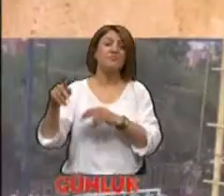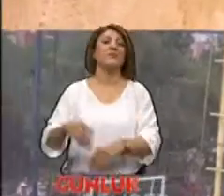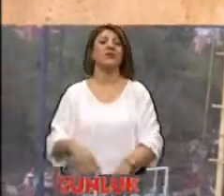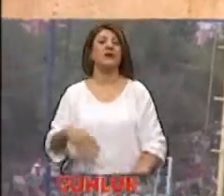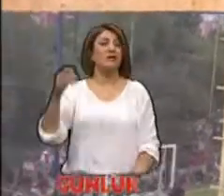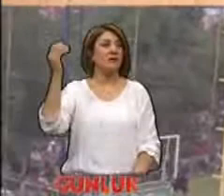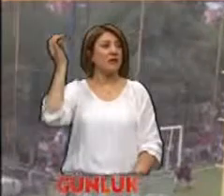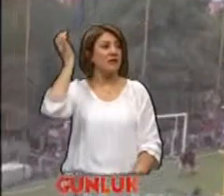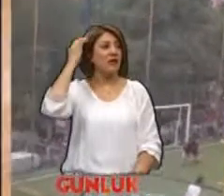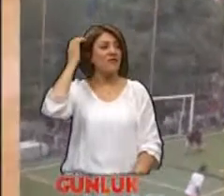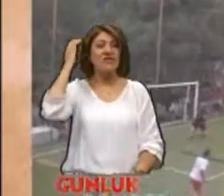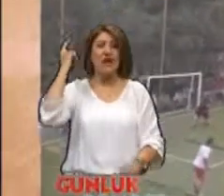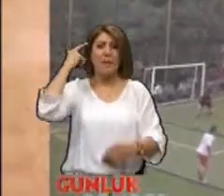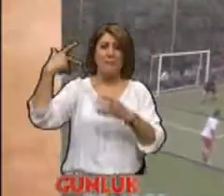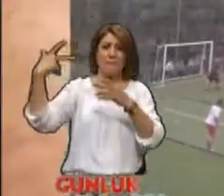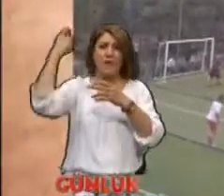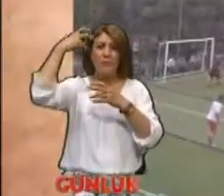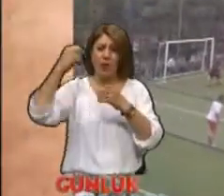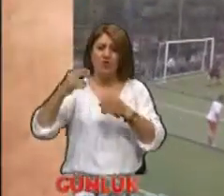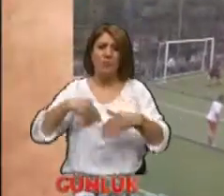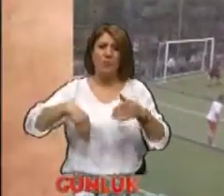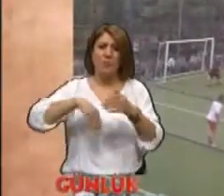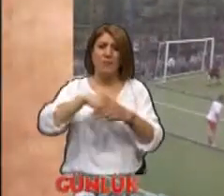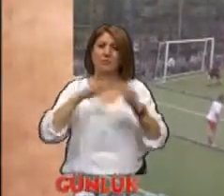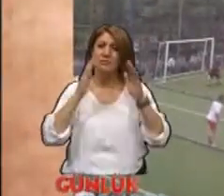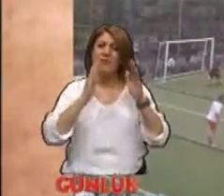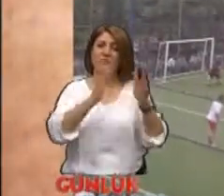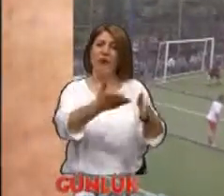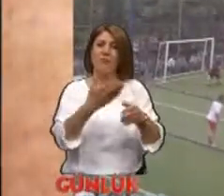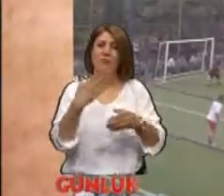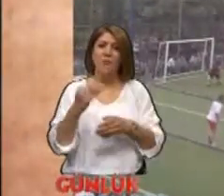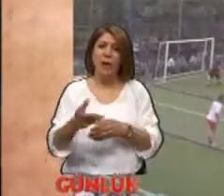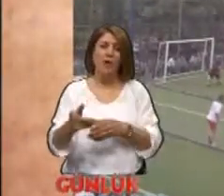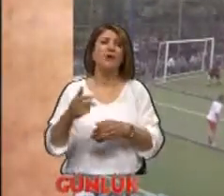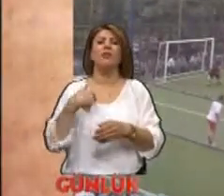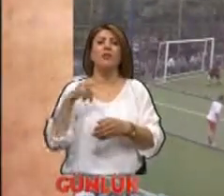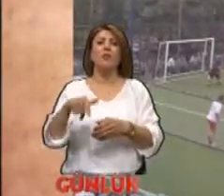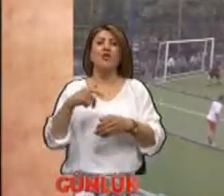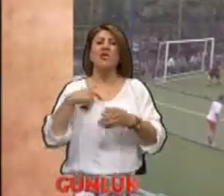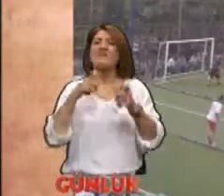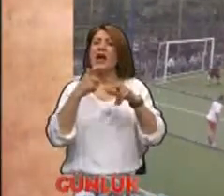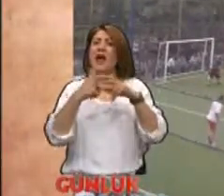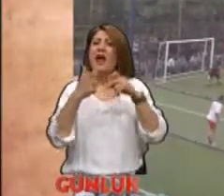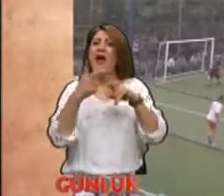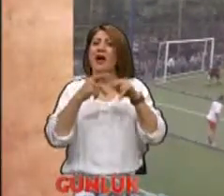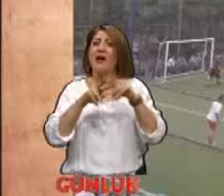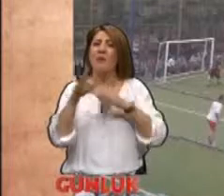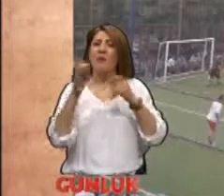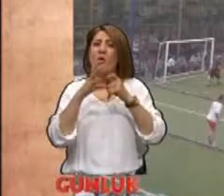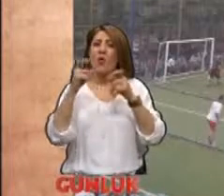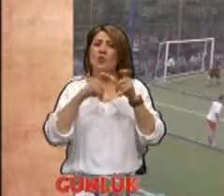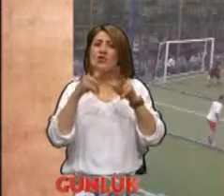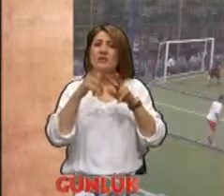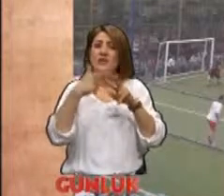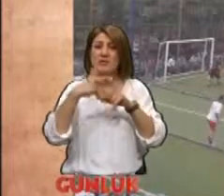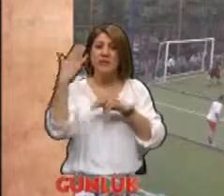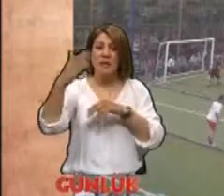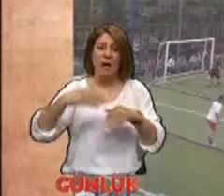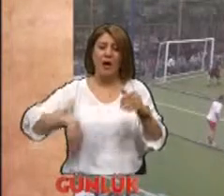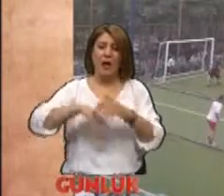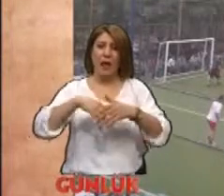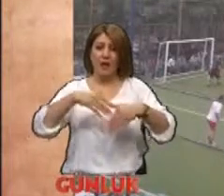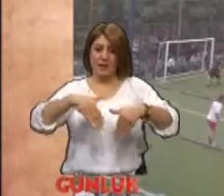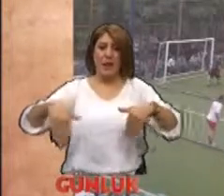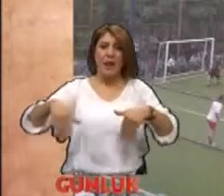Kafasına mermi girdi, maça devam etti. Saraybosna'nın Bolakov Potok semtinde düzenlenen halı saha futbol turnuvası maçında Sarayova takımı